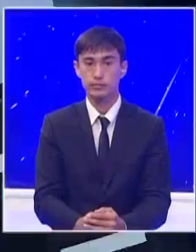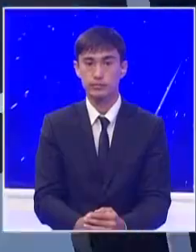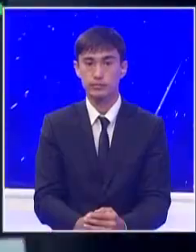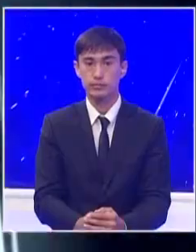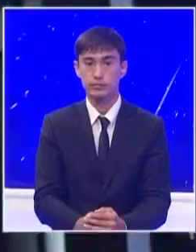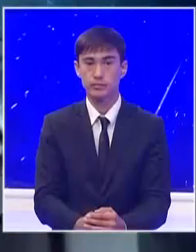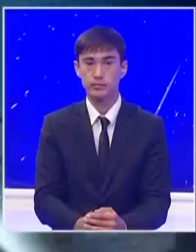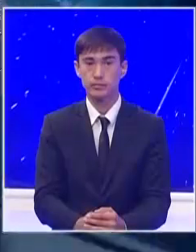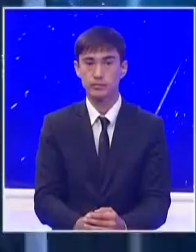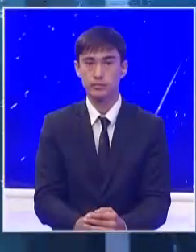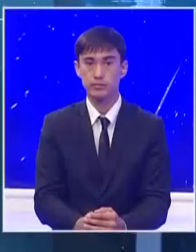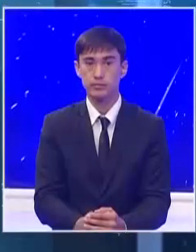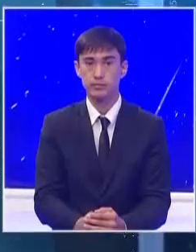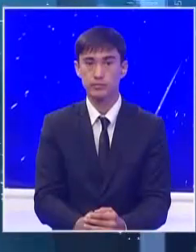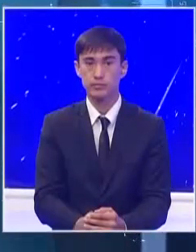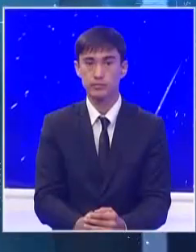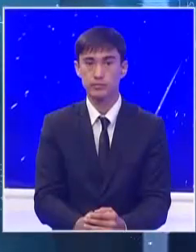арнасы, Алматы облысынан.